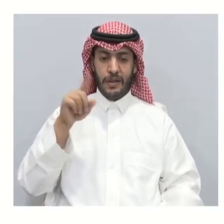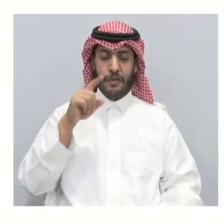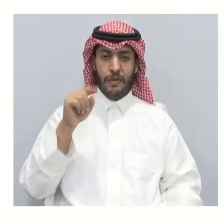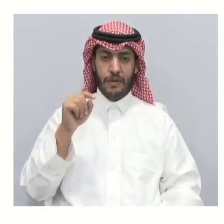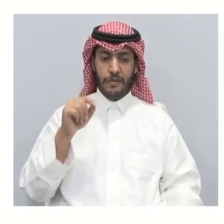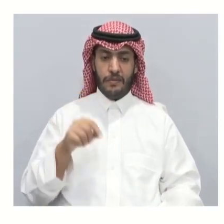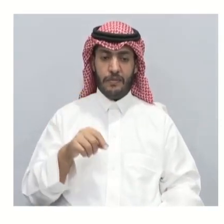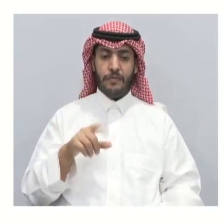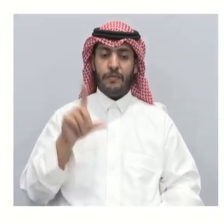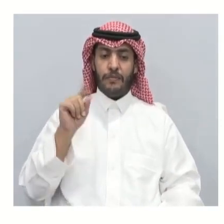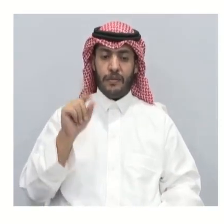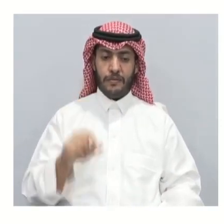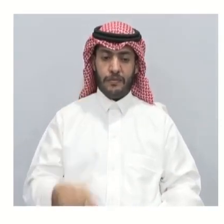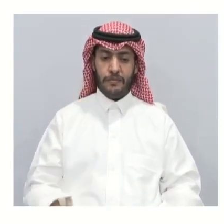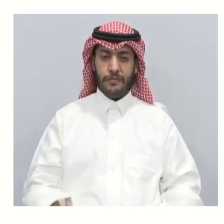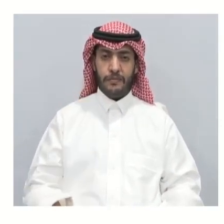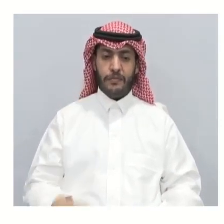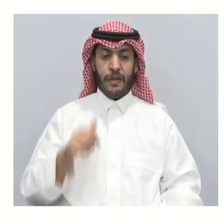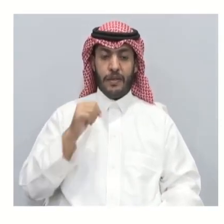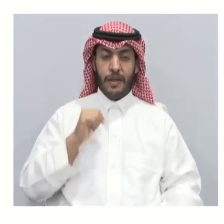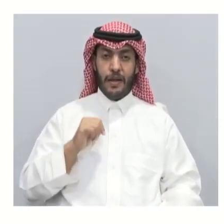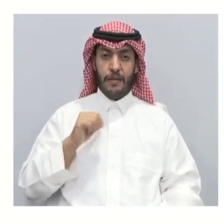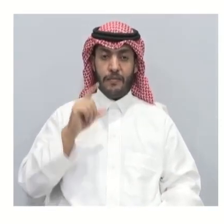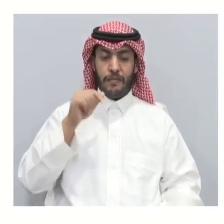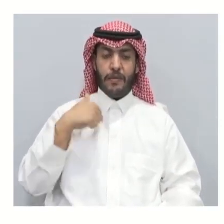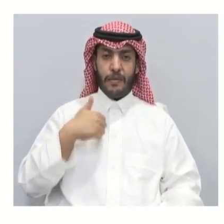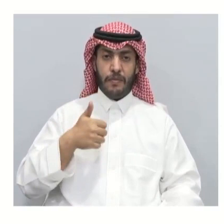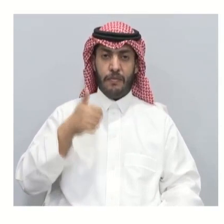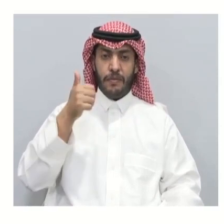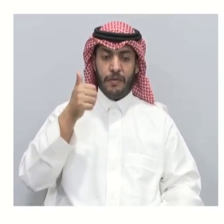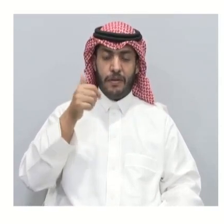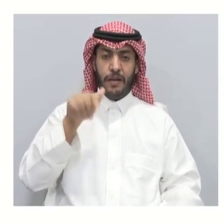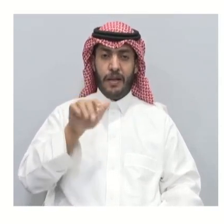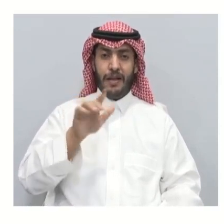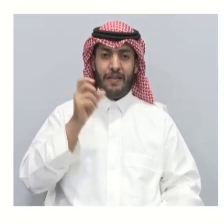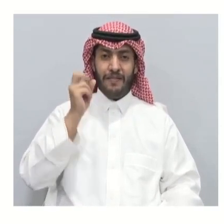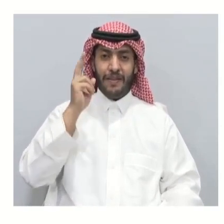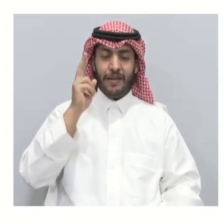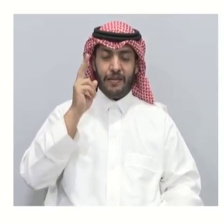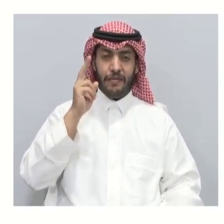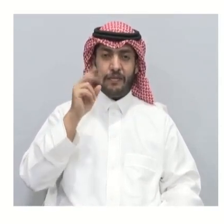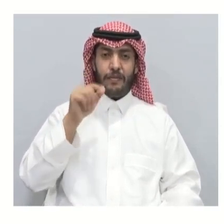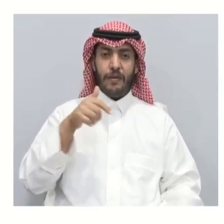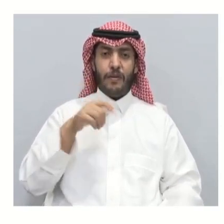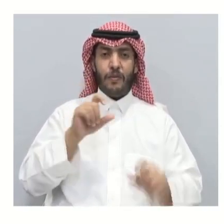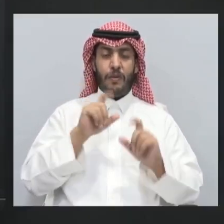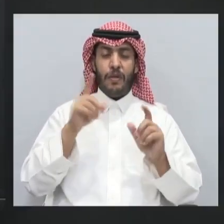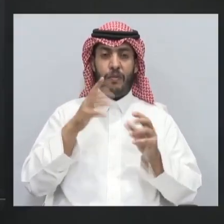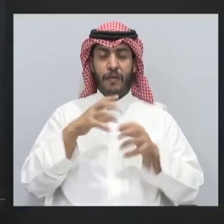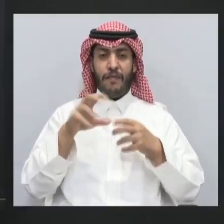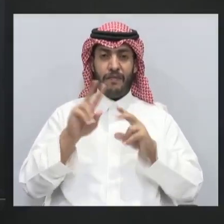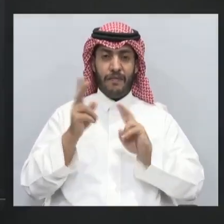يا مبدعين اسعدكم الله اذا يا مبدعين نستطيع من خلال هذه الفكره ان يتضح لنا